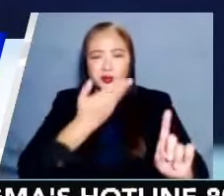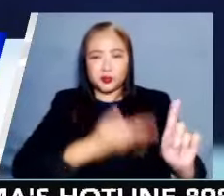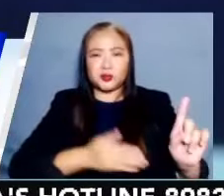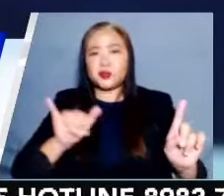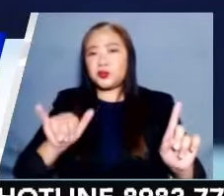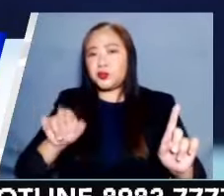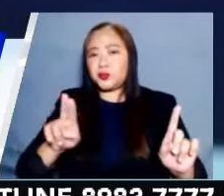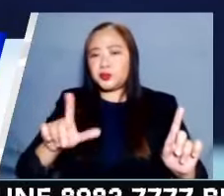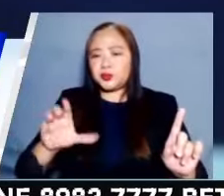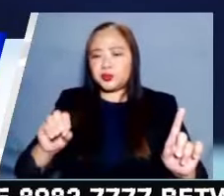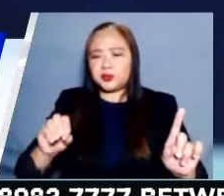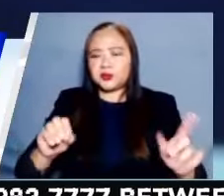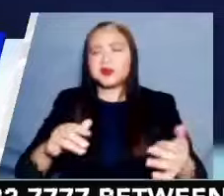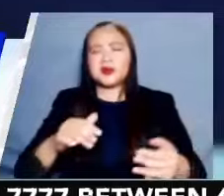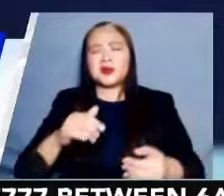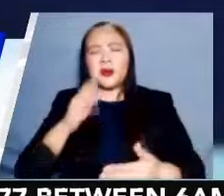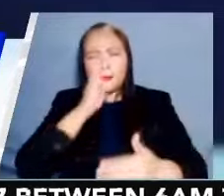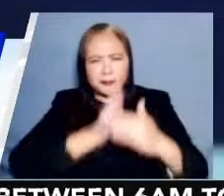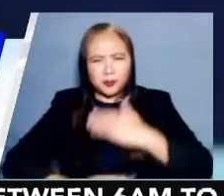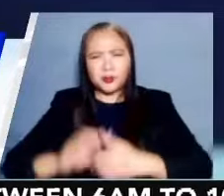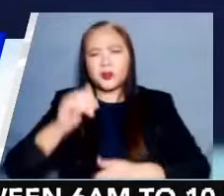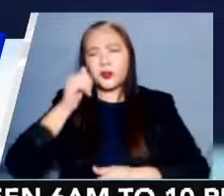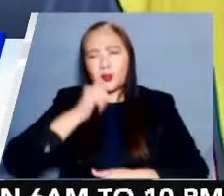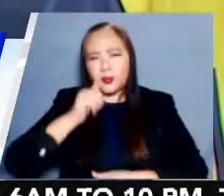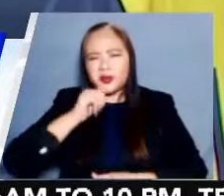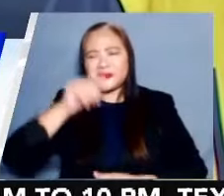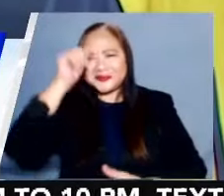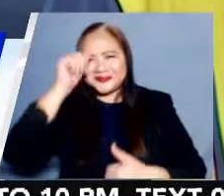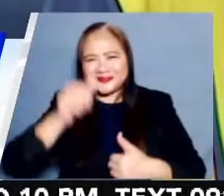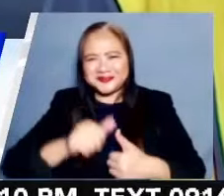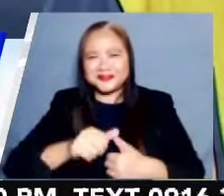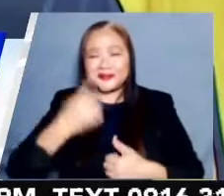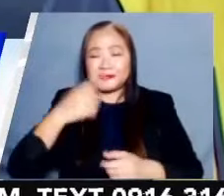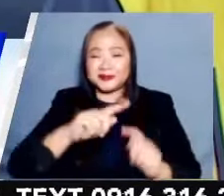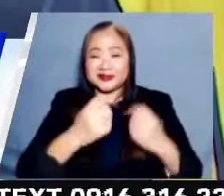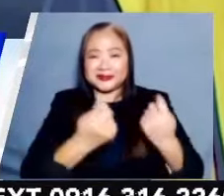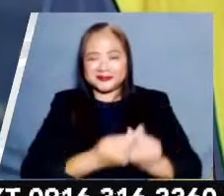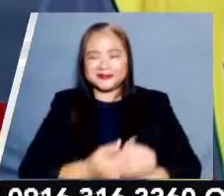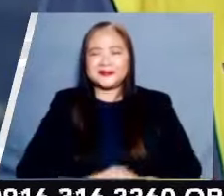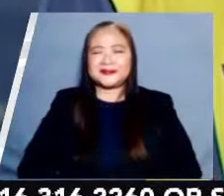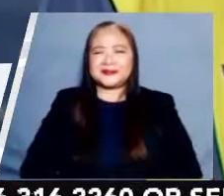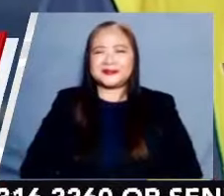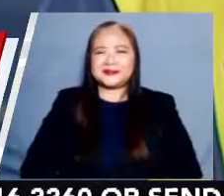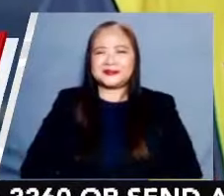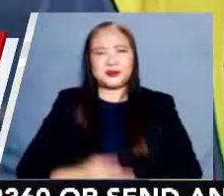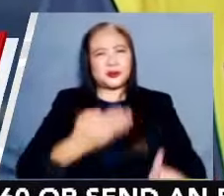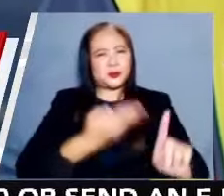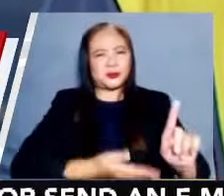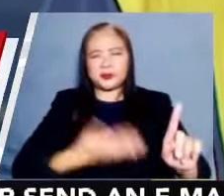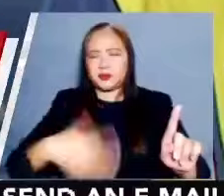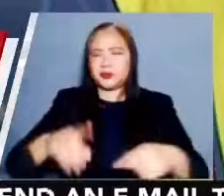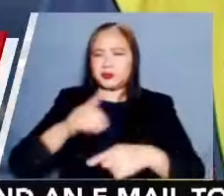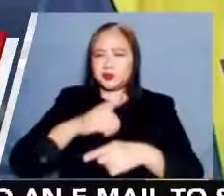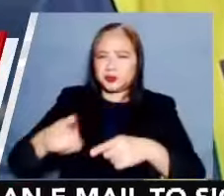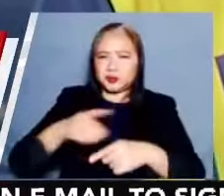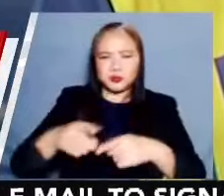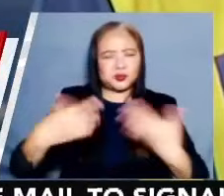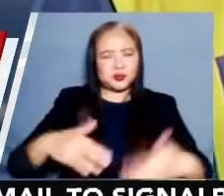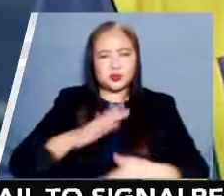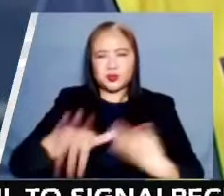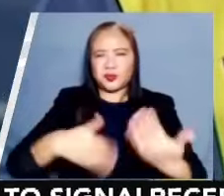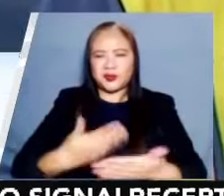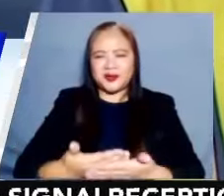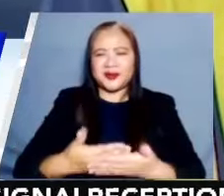nakakalimot palagi sa team. Sobrang disiplinado lahat, sa lahat po ng bagay. Simula po